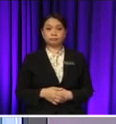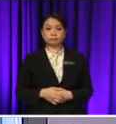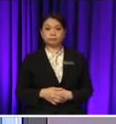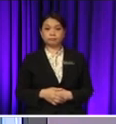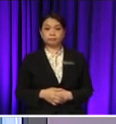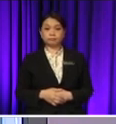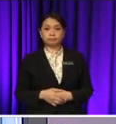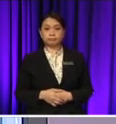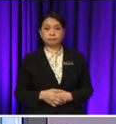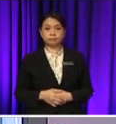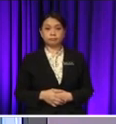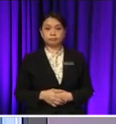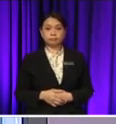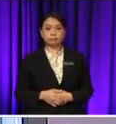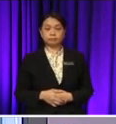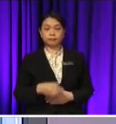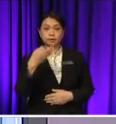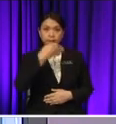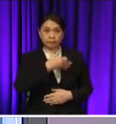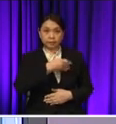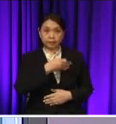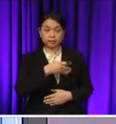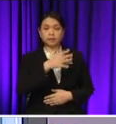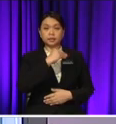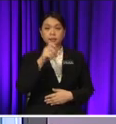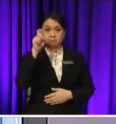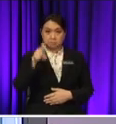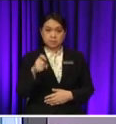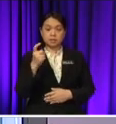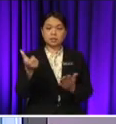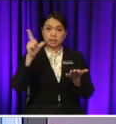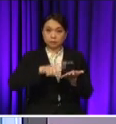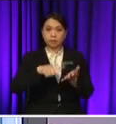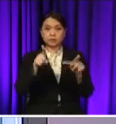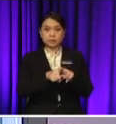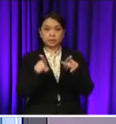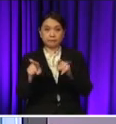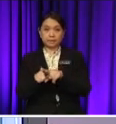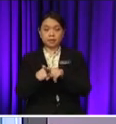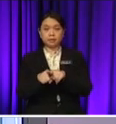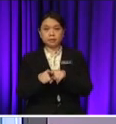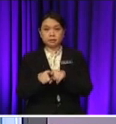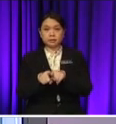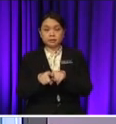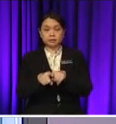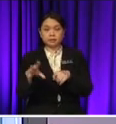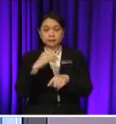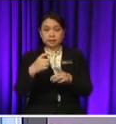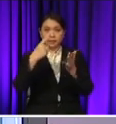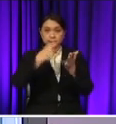mesti dilaporkan bersama-sama sebab setuju sebut tadi ini adalah nilai yang dituntut oleh